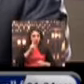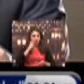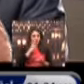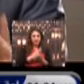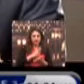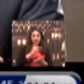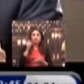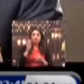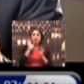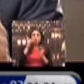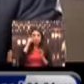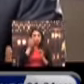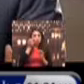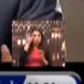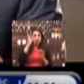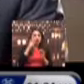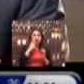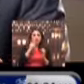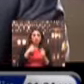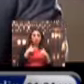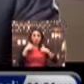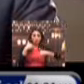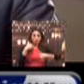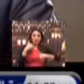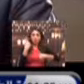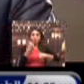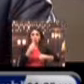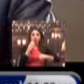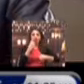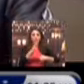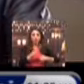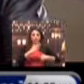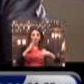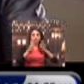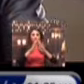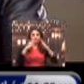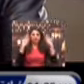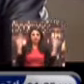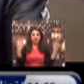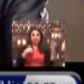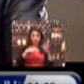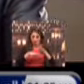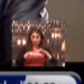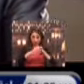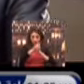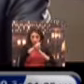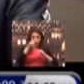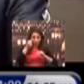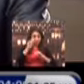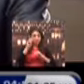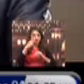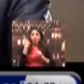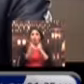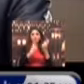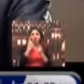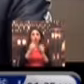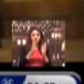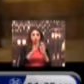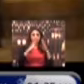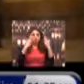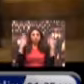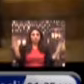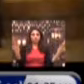هم بمثابه اللي هم يقفوا قدام التلاجه هتفتح تمام من غير ارهاق بدن او طاقه او